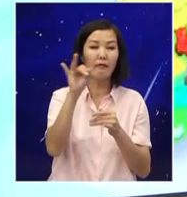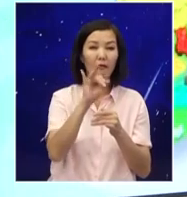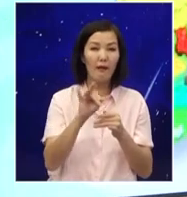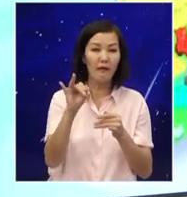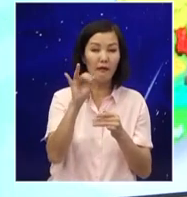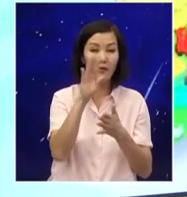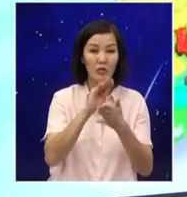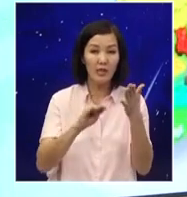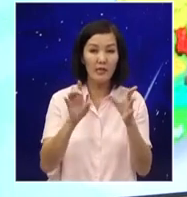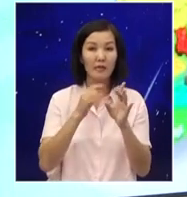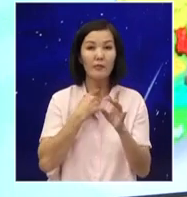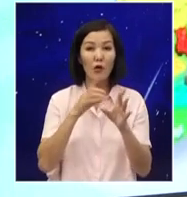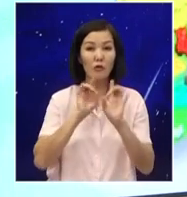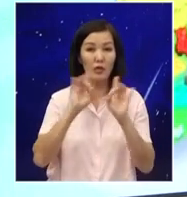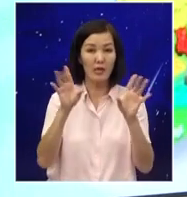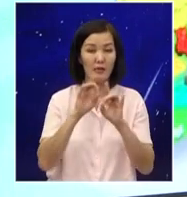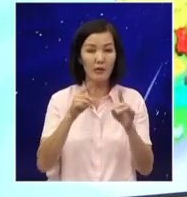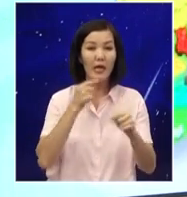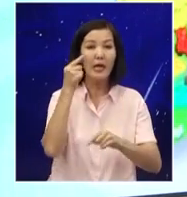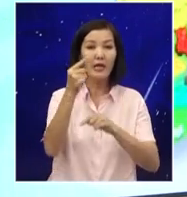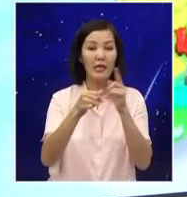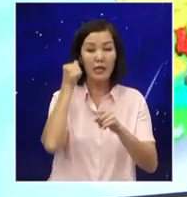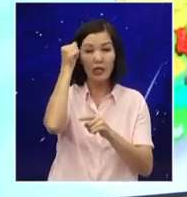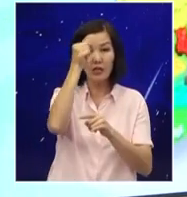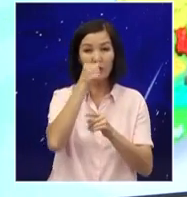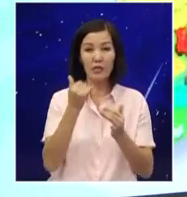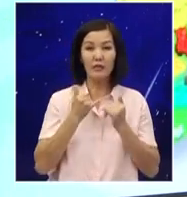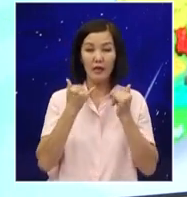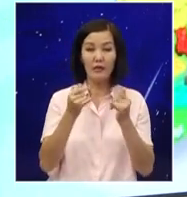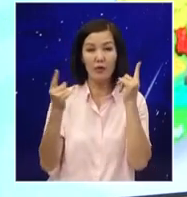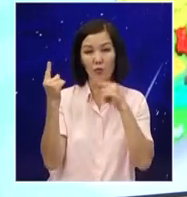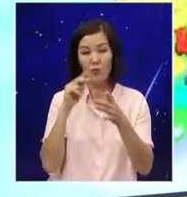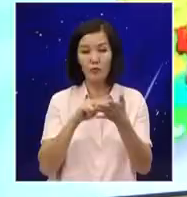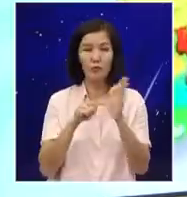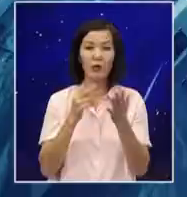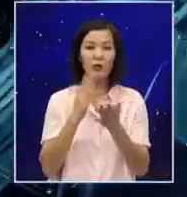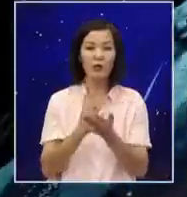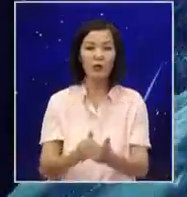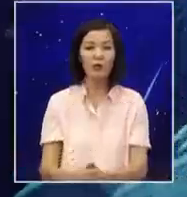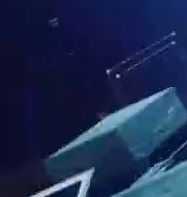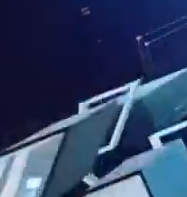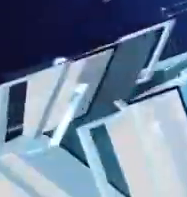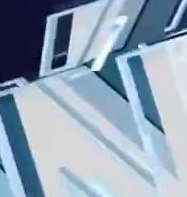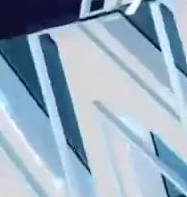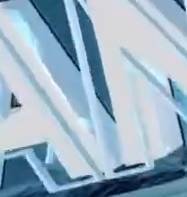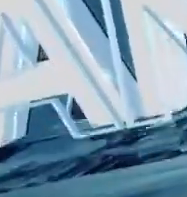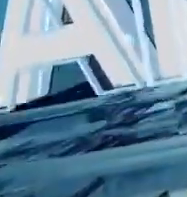береді. Сонда кітаптарды келесі жылы осы балаларымызға арнап шығарамыз деп жоспарлап отырмыз.